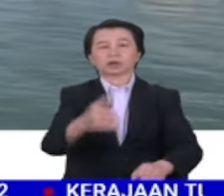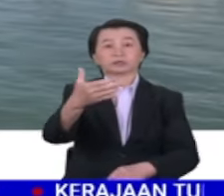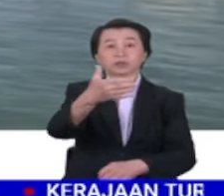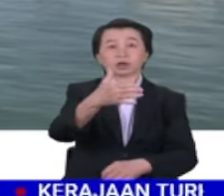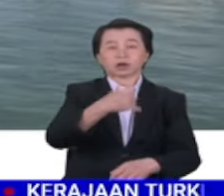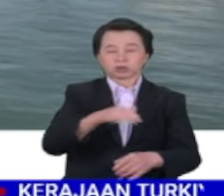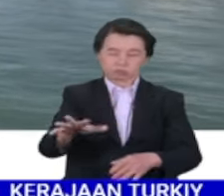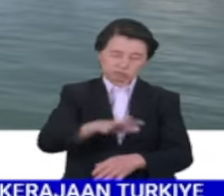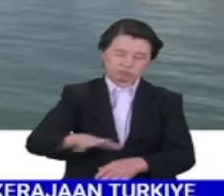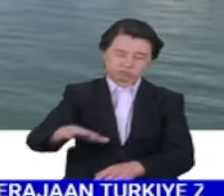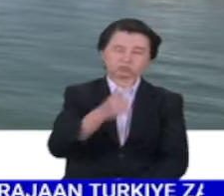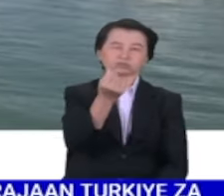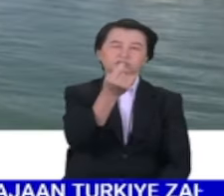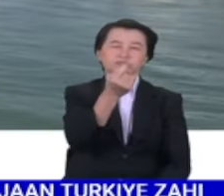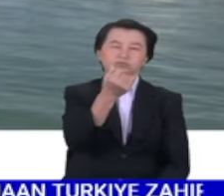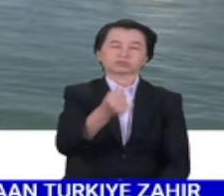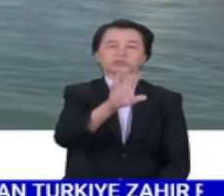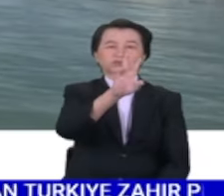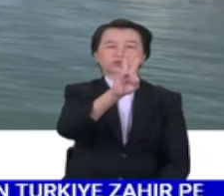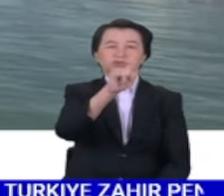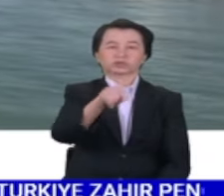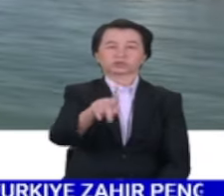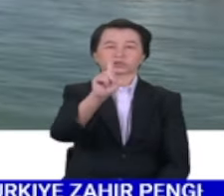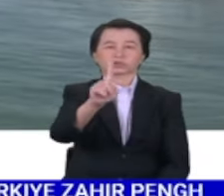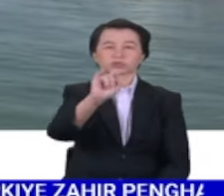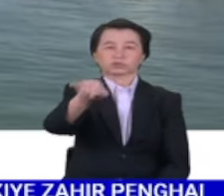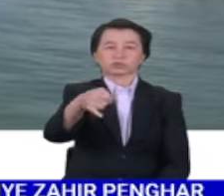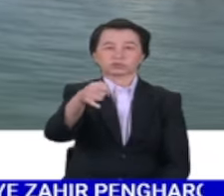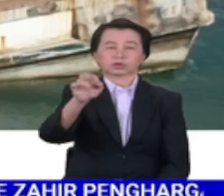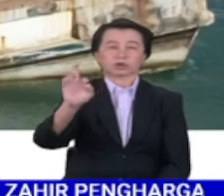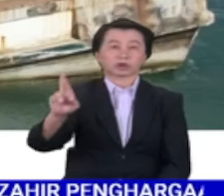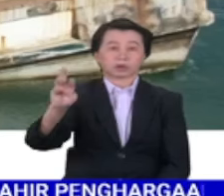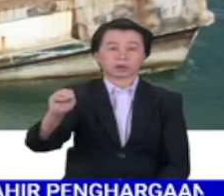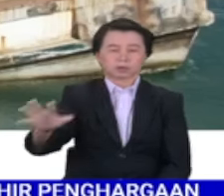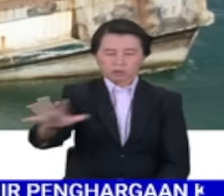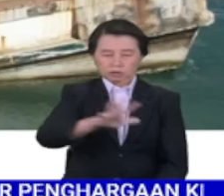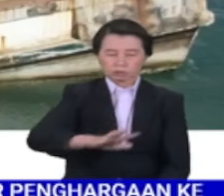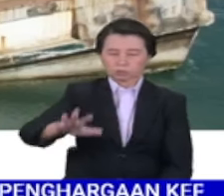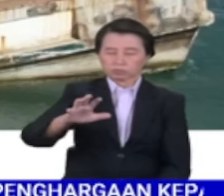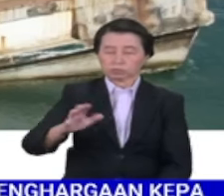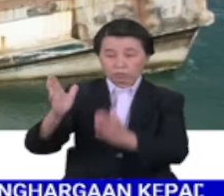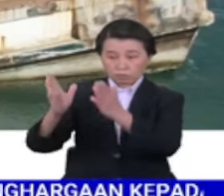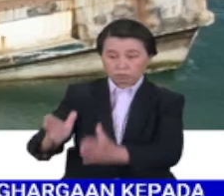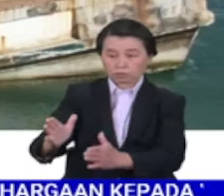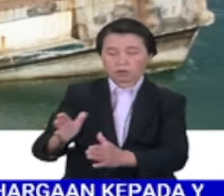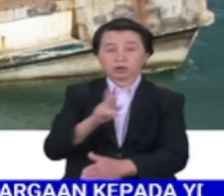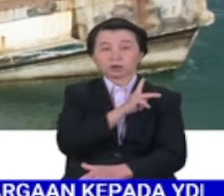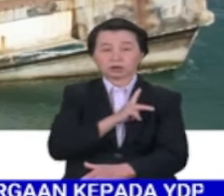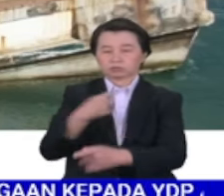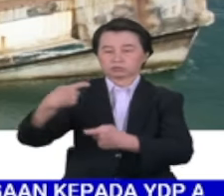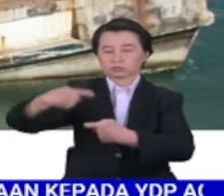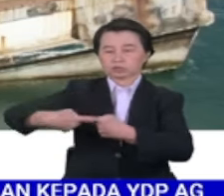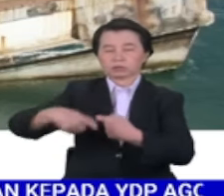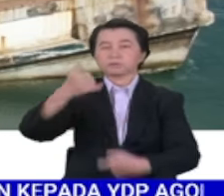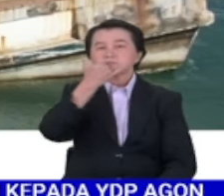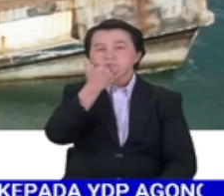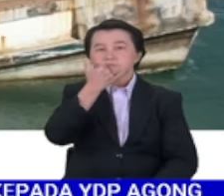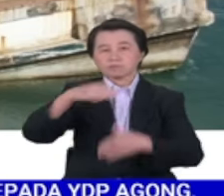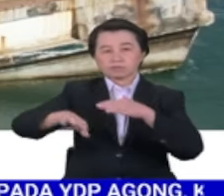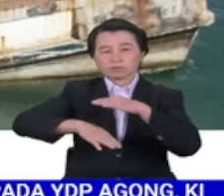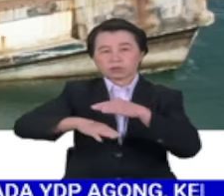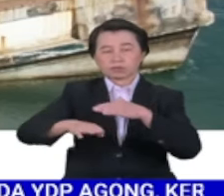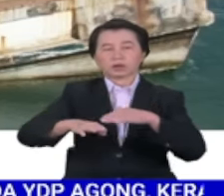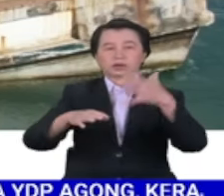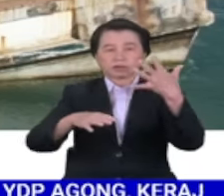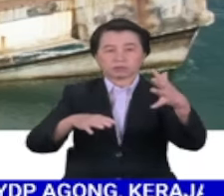yang dianggarkan bernilai 7 kepulauan satu juta ringgit ke Semua kru termasuk tekong disabitkan kesalahan di bawah